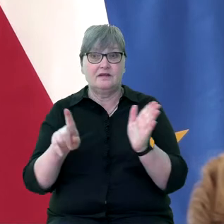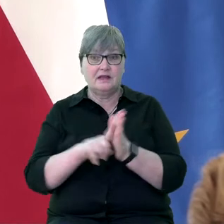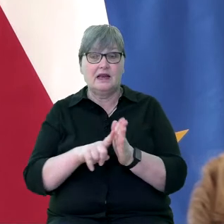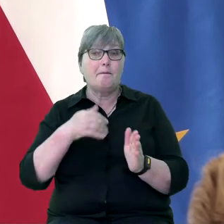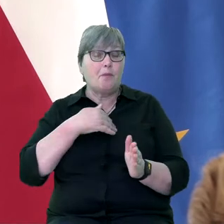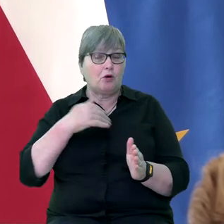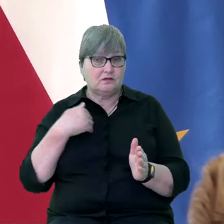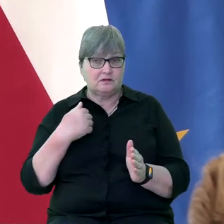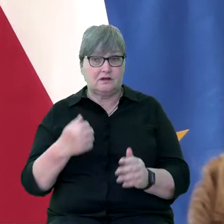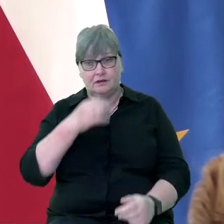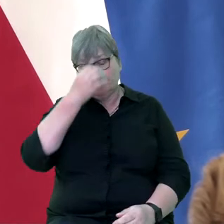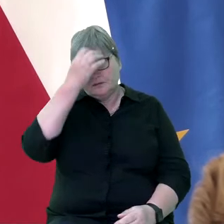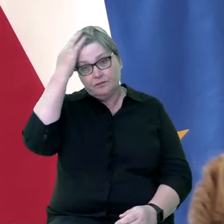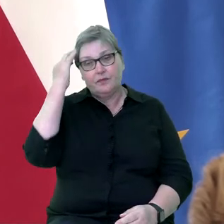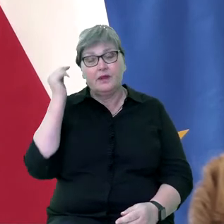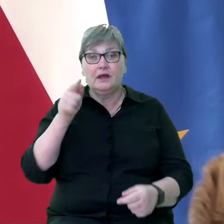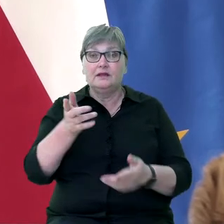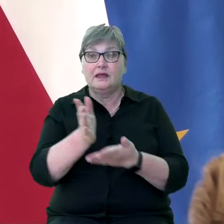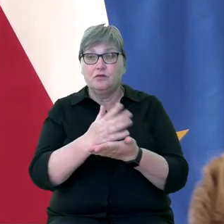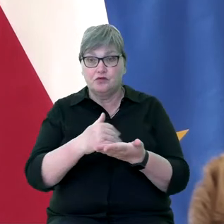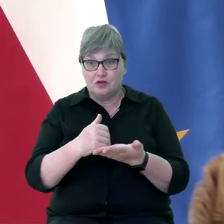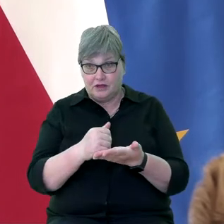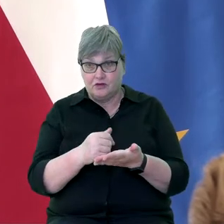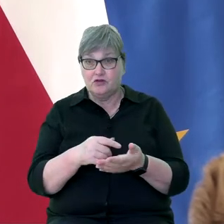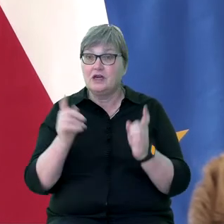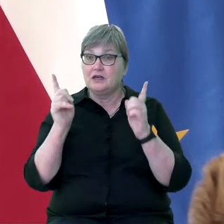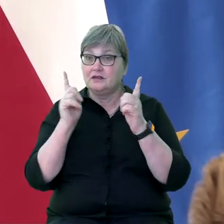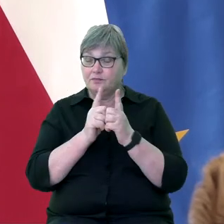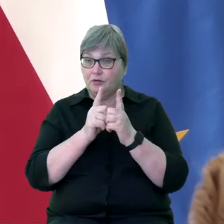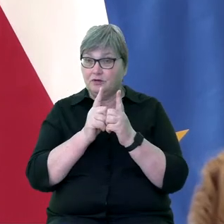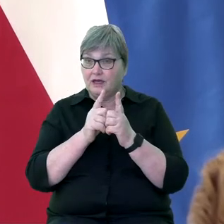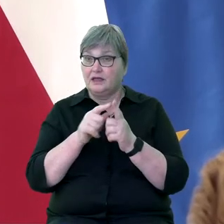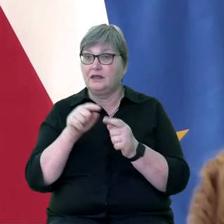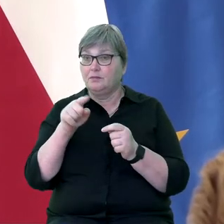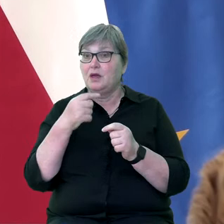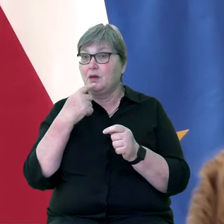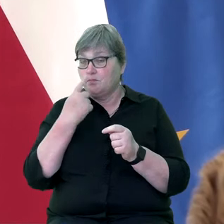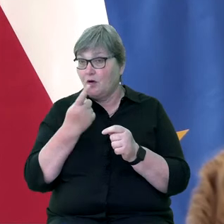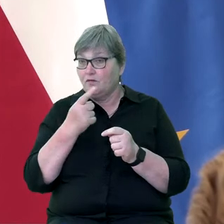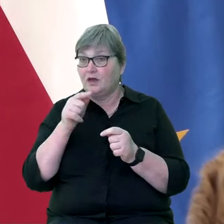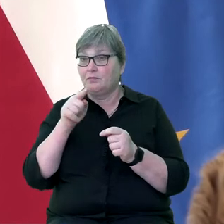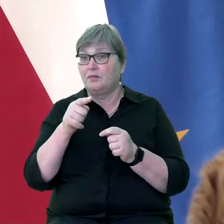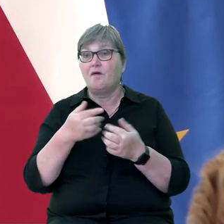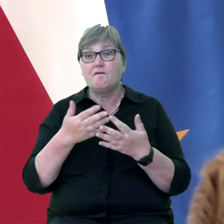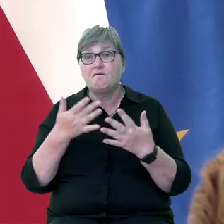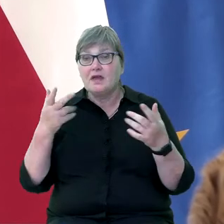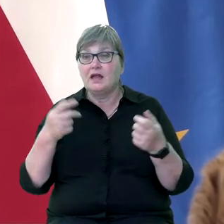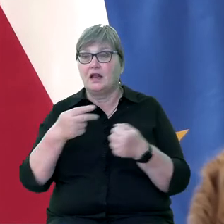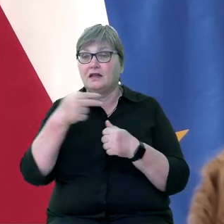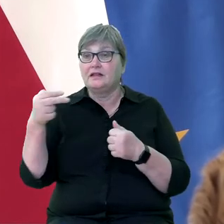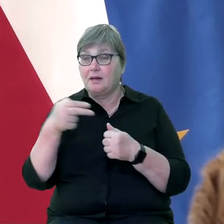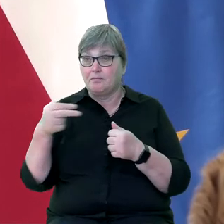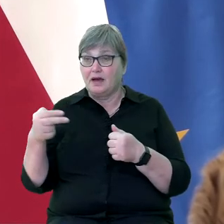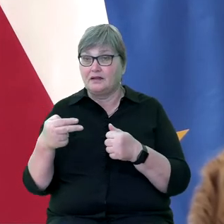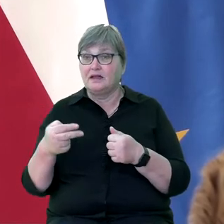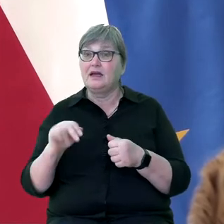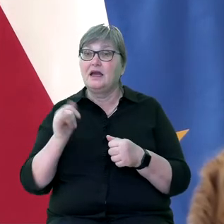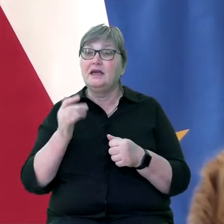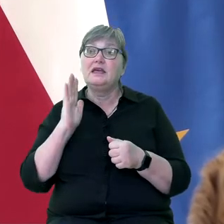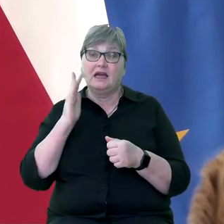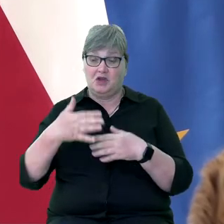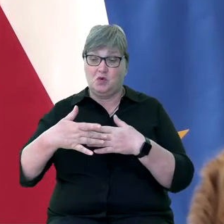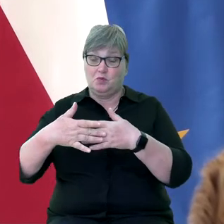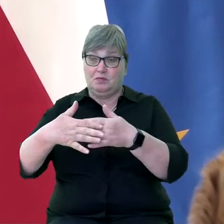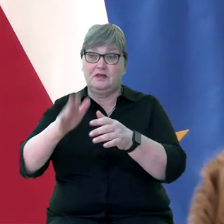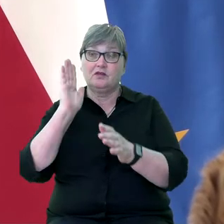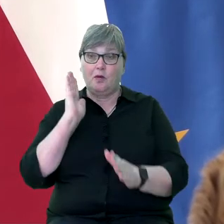obywateli. Tę część naszego spotkania poświęcimy więc zagadnieniom, które wkrótce będą i właściwie